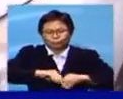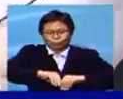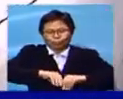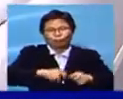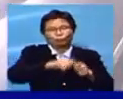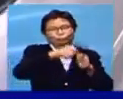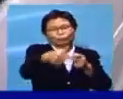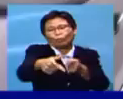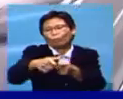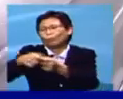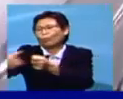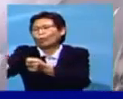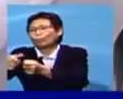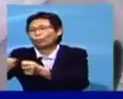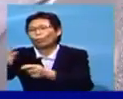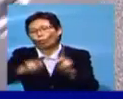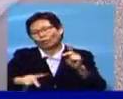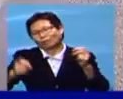kepada orang